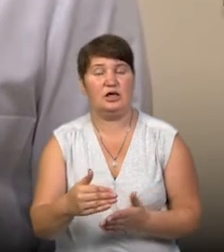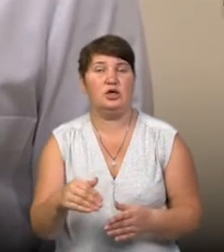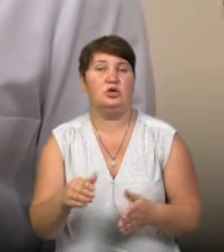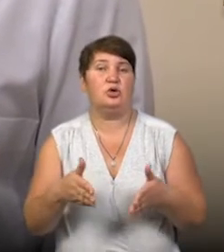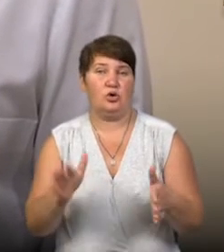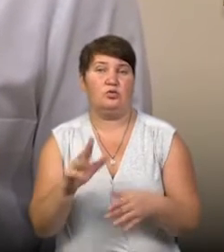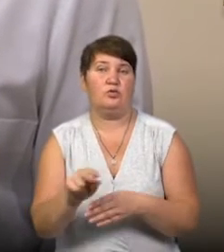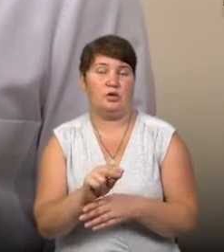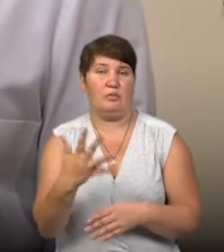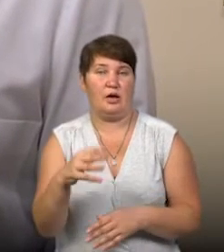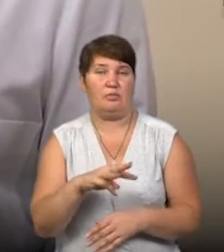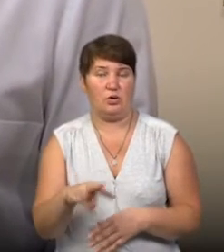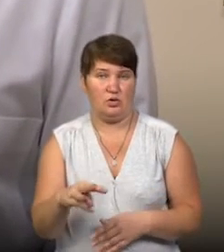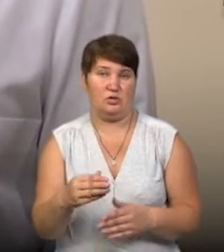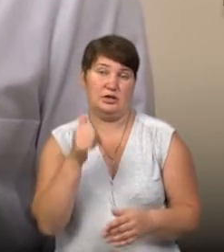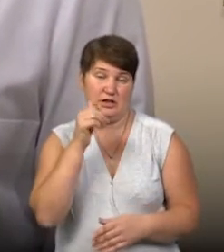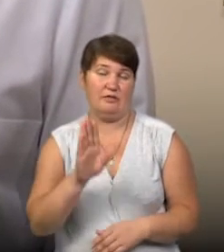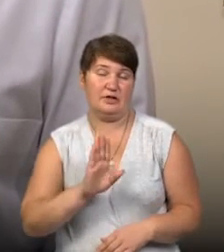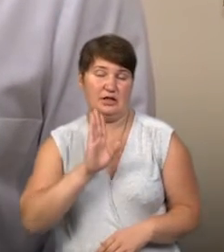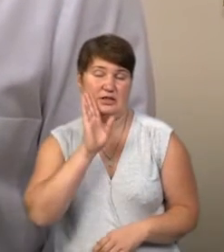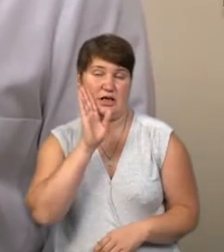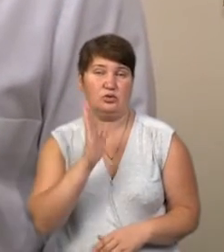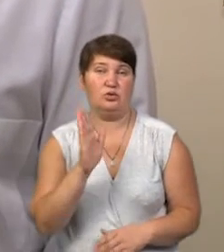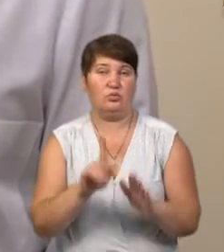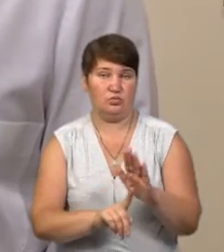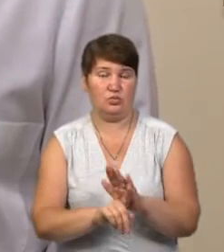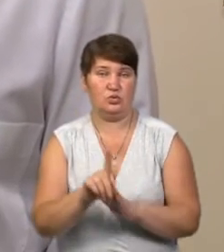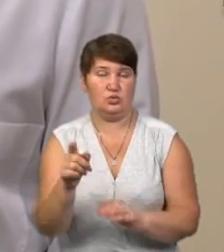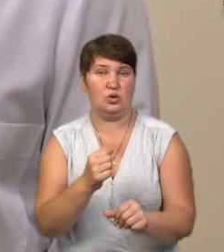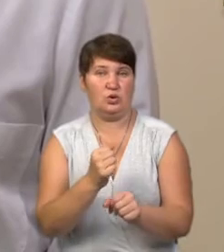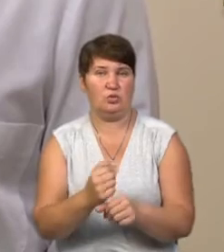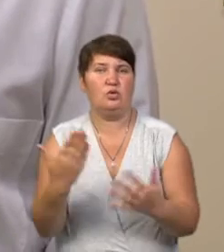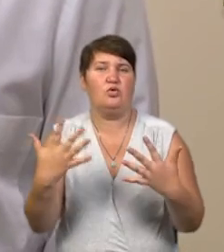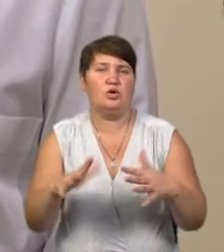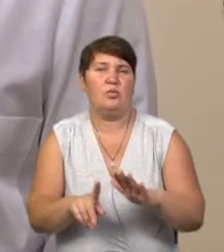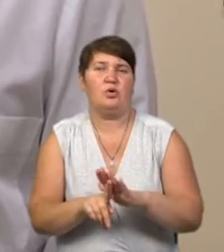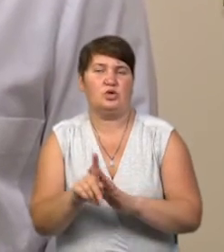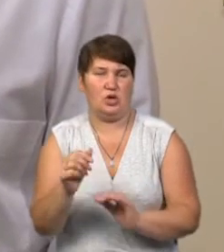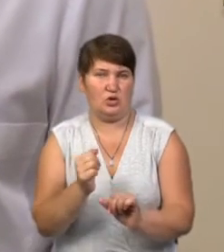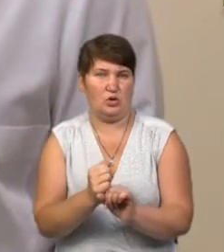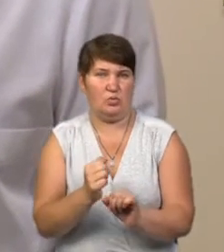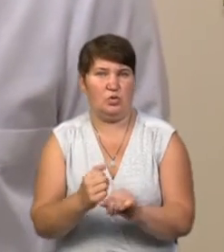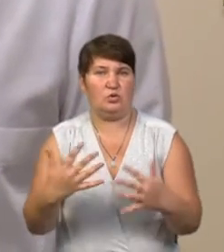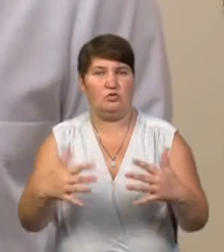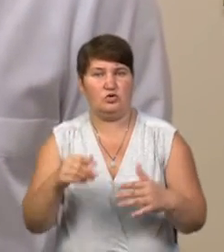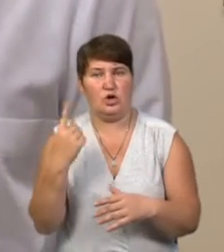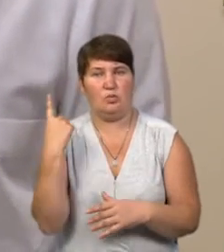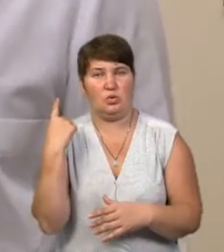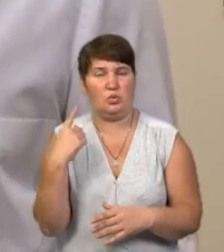завтра роботи почнуться? Завтра зранку там почнуться роботи. Там роботи вже почались. Там минулого